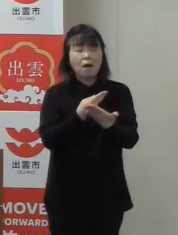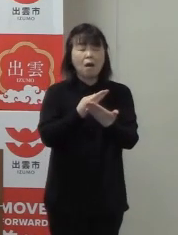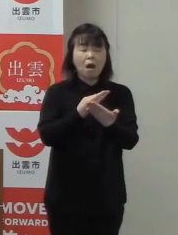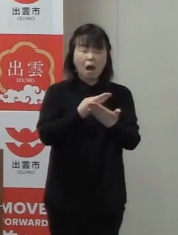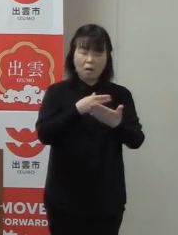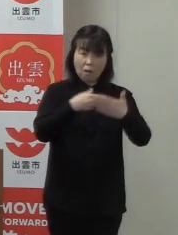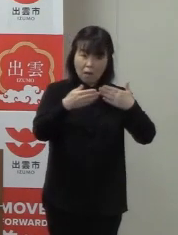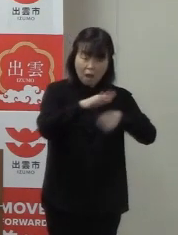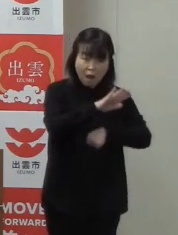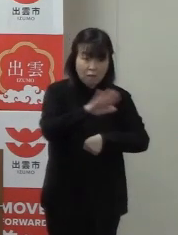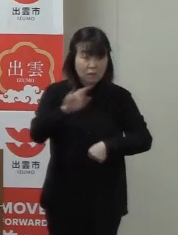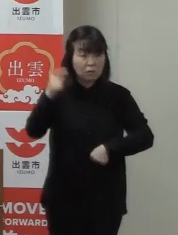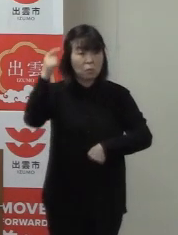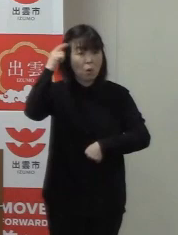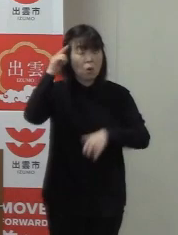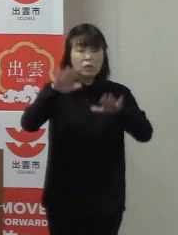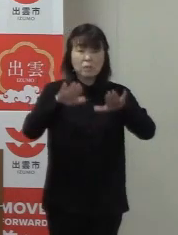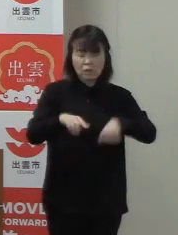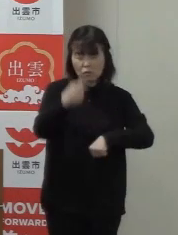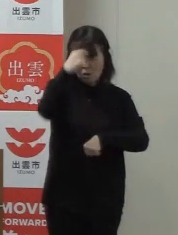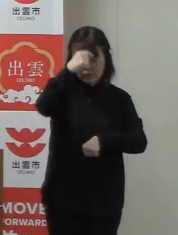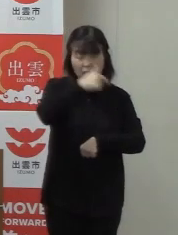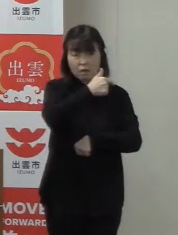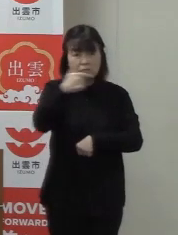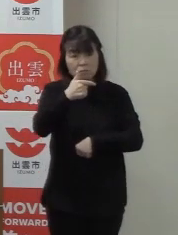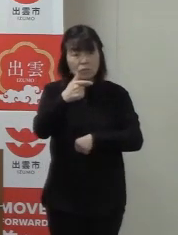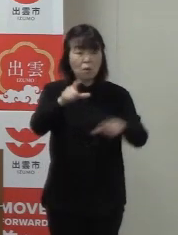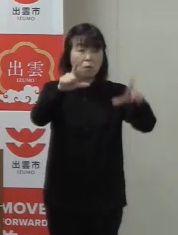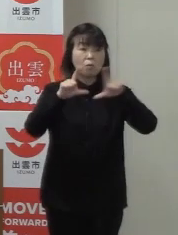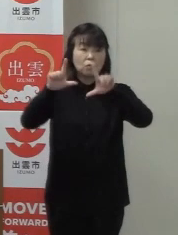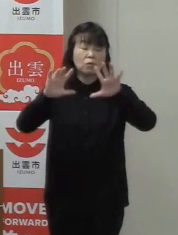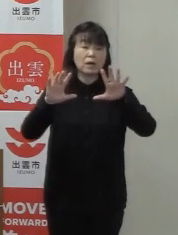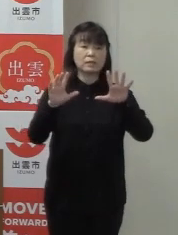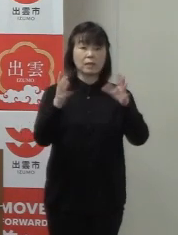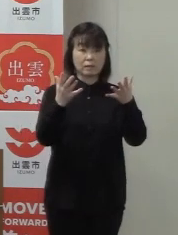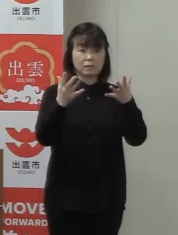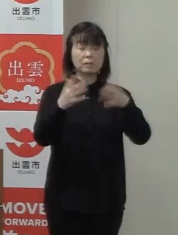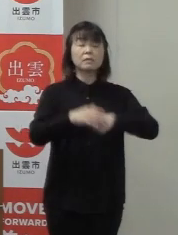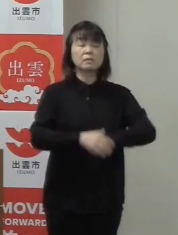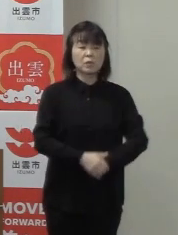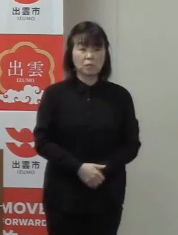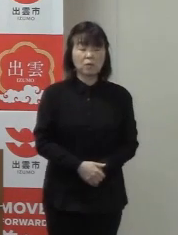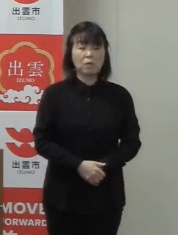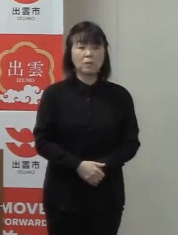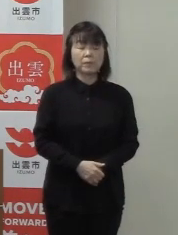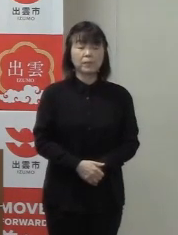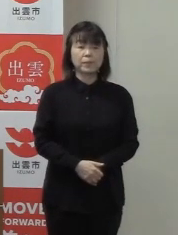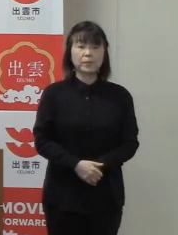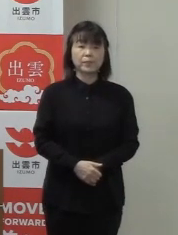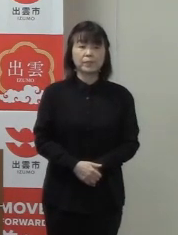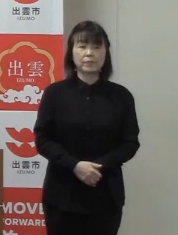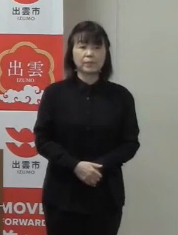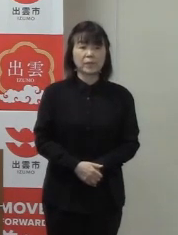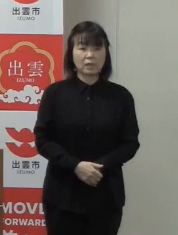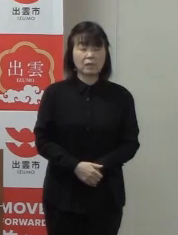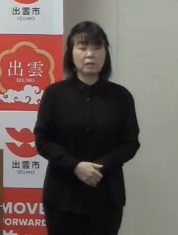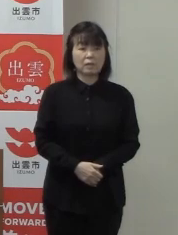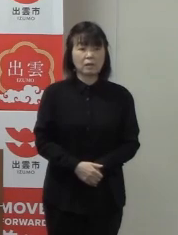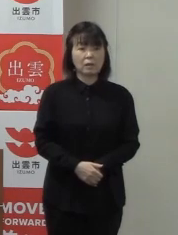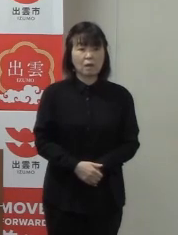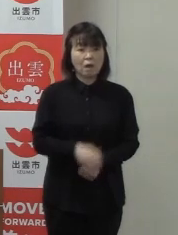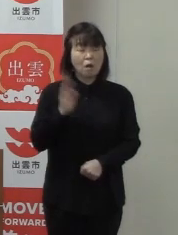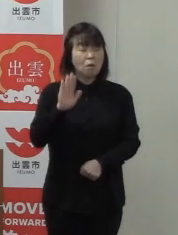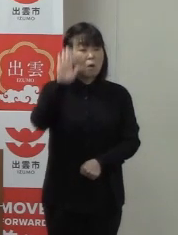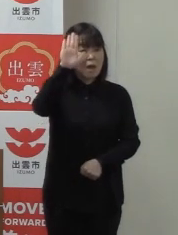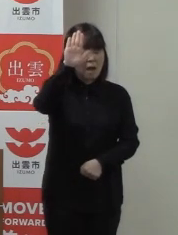けども、大きな被害を今のところ伺ってないところでございます。ただ引き続き、今日もですね、これ